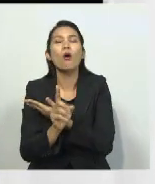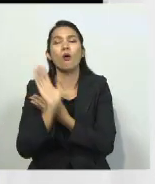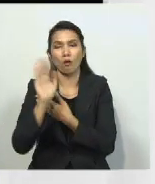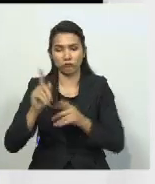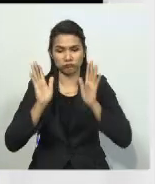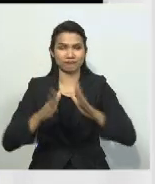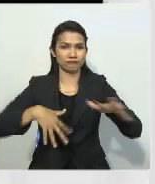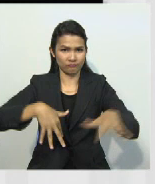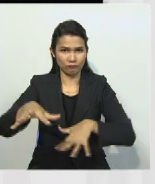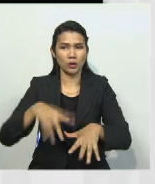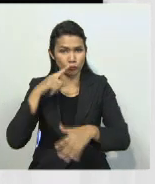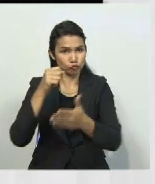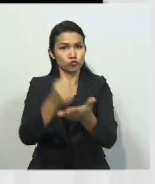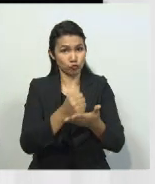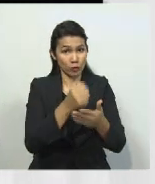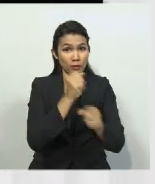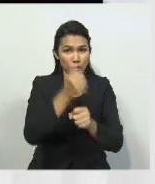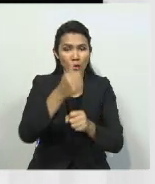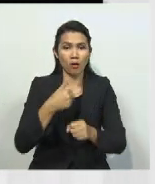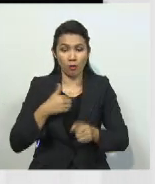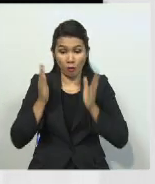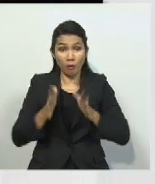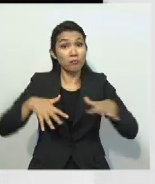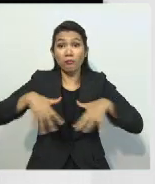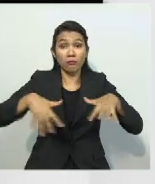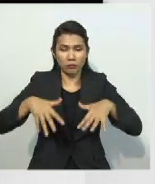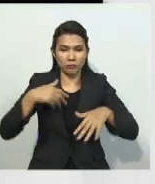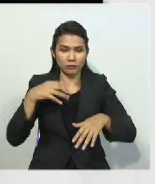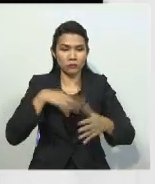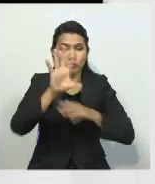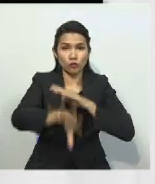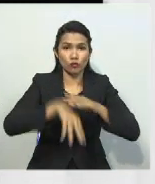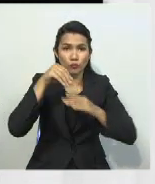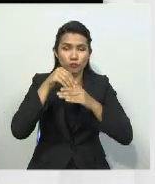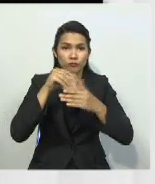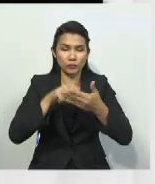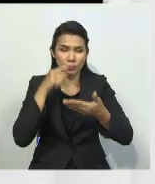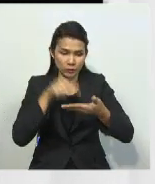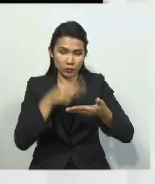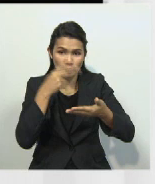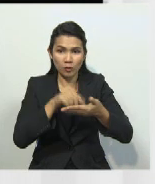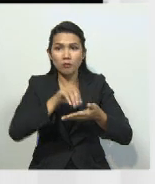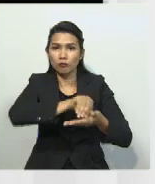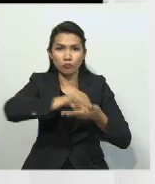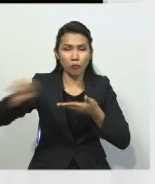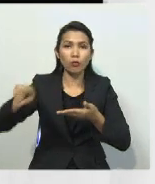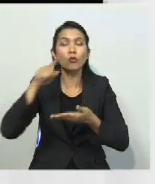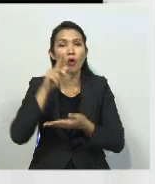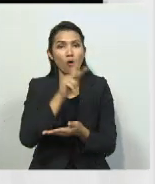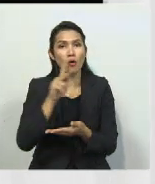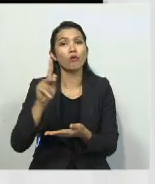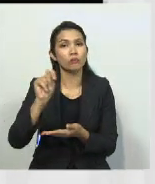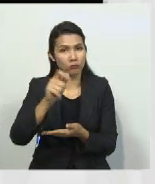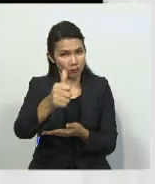นร่วมได้นะคะคือคุณผู้ชมสามารถเข้าไปดาวน์โหลดผ่านสมาร์ทโฟนเพื่อแจ้งปัญหาการทุจริตไปถึงกกต.ได้โดยตรง